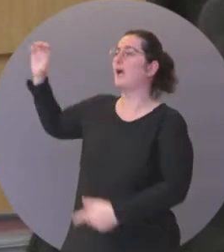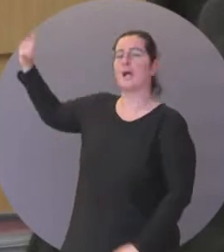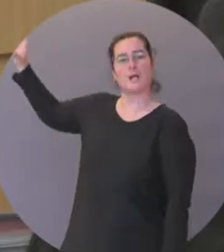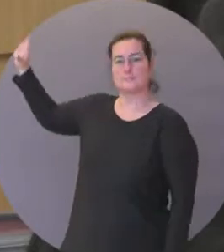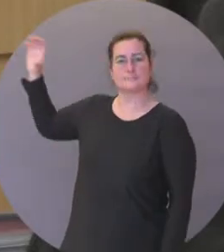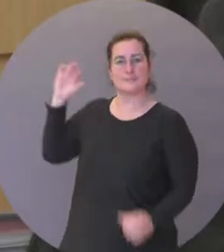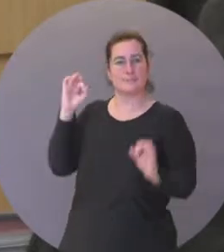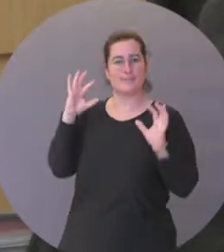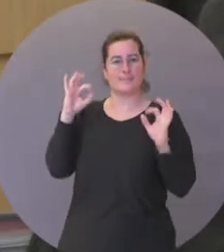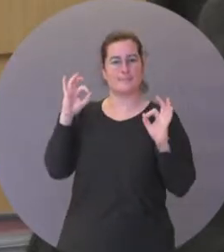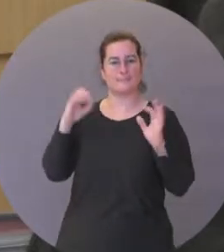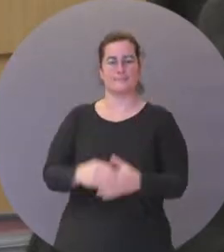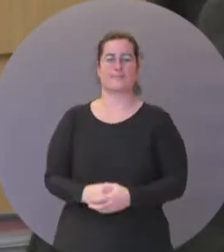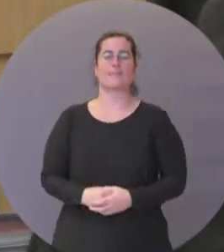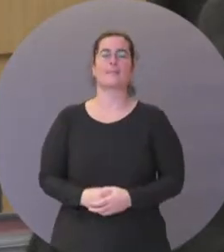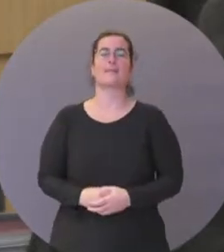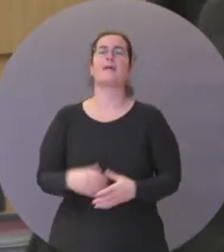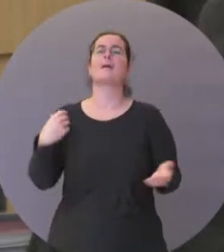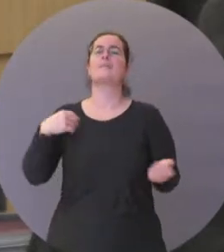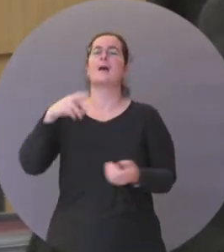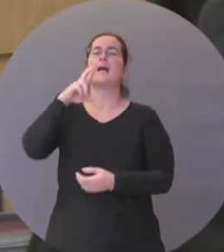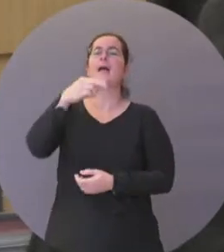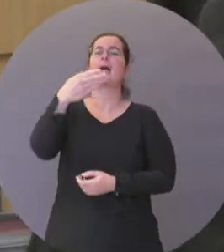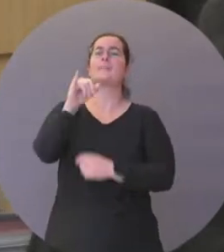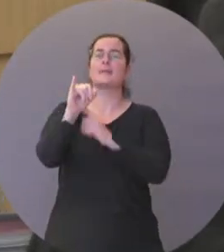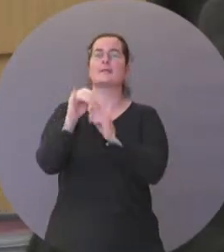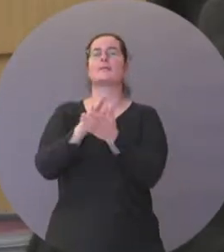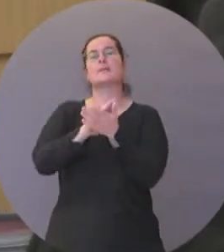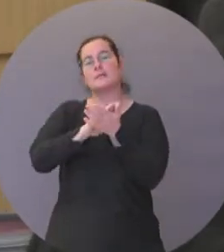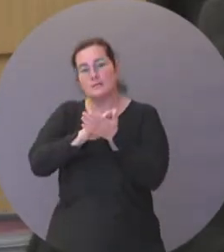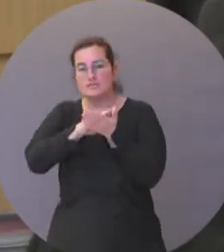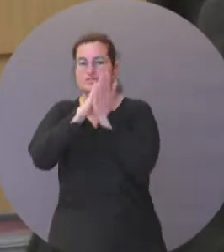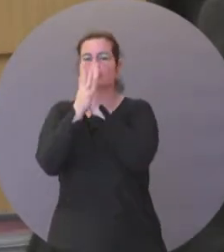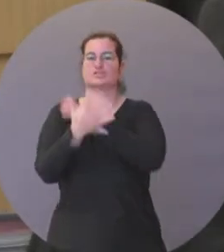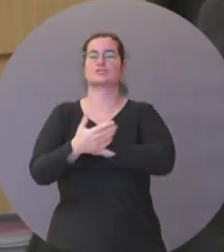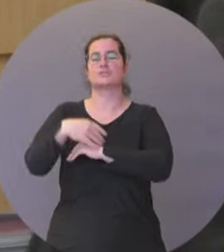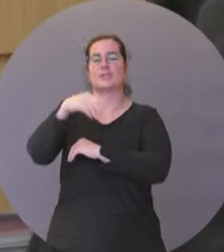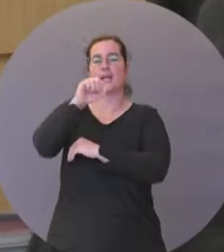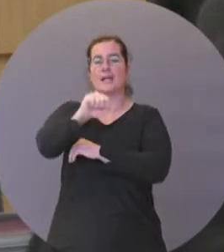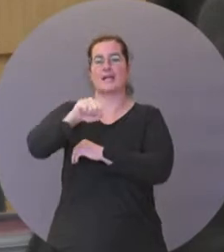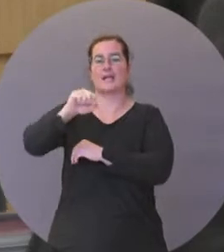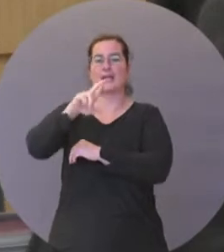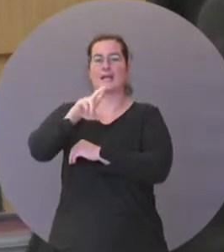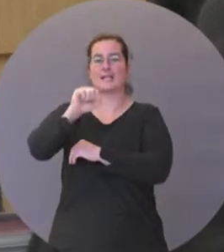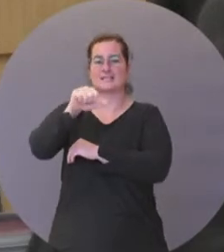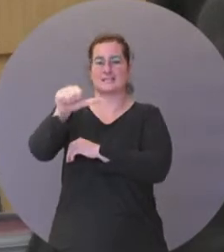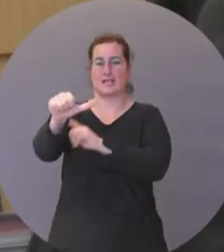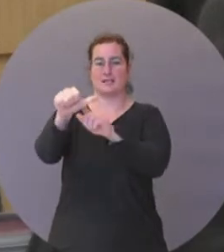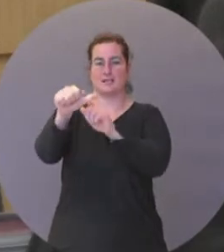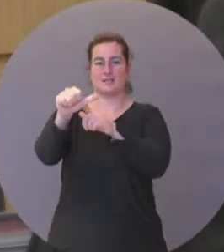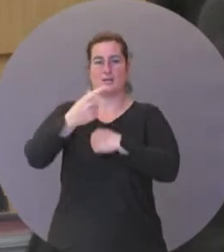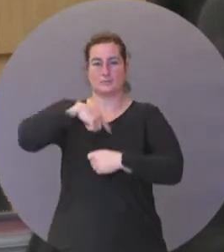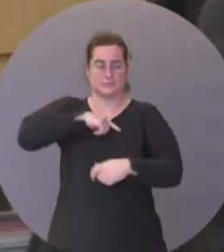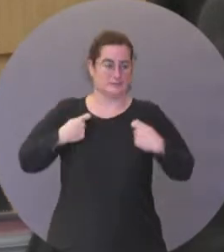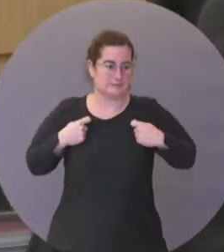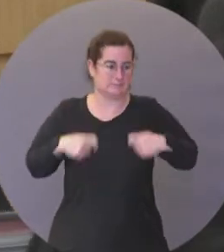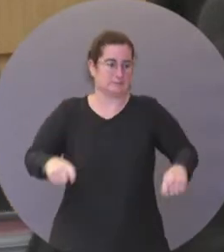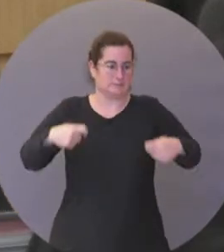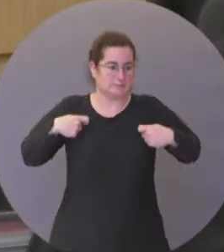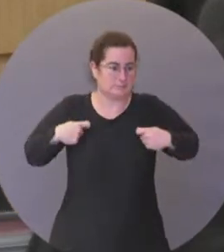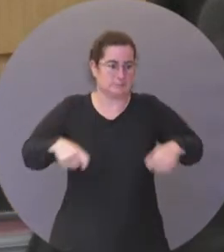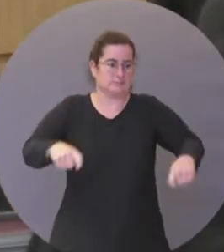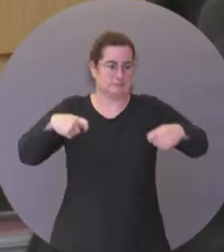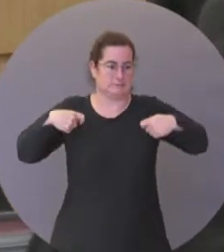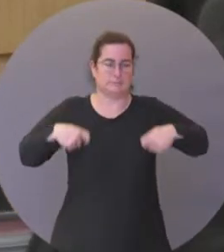le versement du RMI devenu RSA notre collectivité ne s'y retrouve pas en dépense de fonctionnement comme je disais tout à